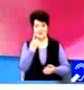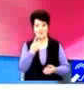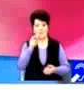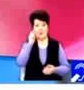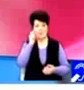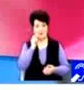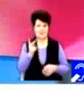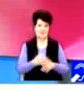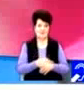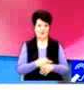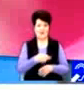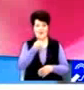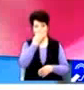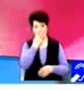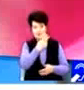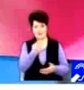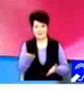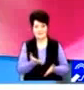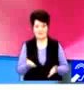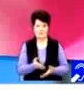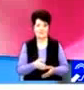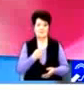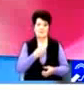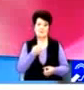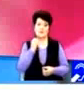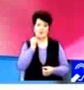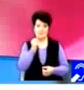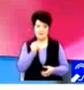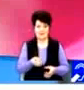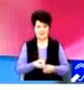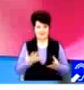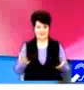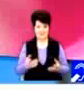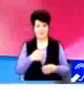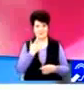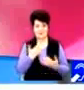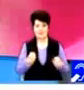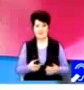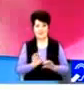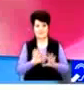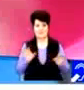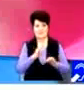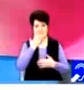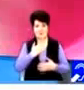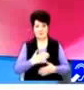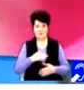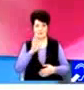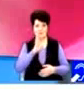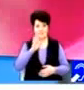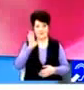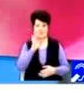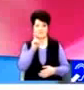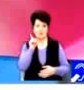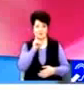mână toți spun că s au pregătit așa cum se cuvine pentru ziua de mâine iar unii au ținut să le transmită chiar de astăzi mesaje de iubire doamnelor sau